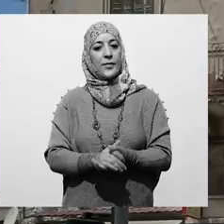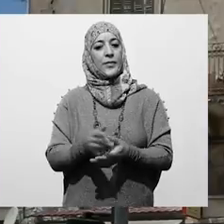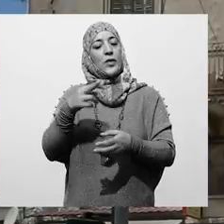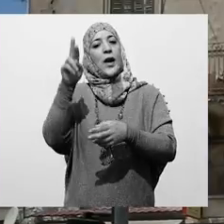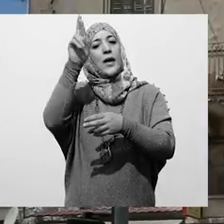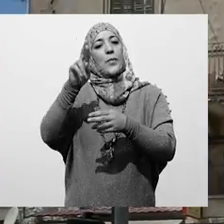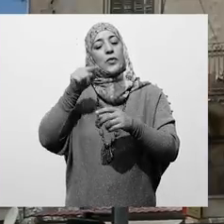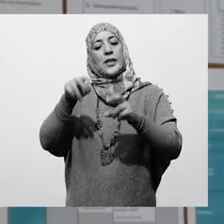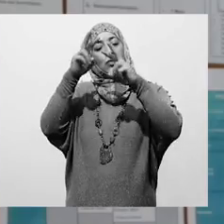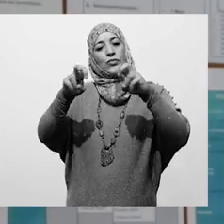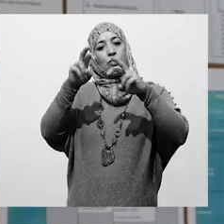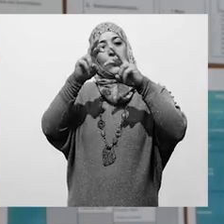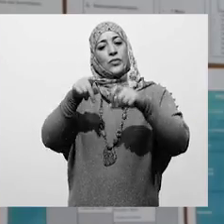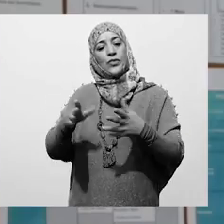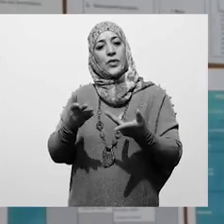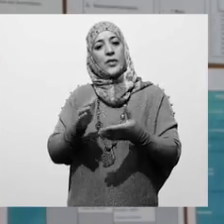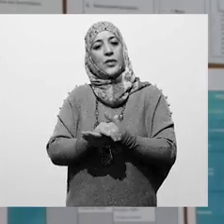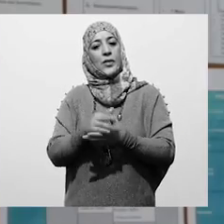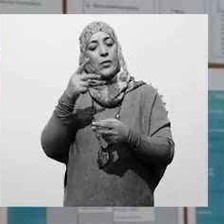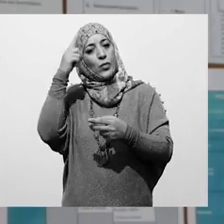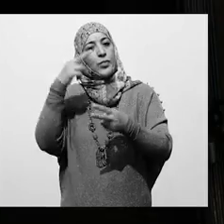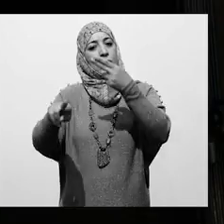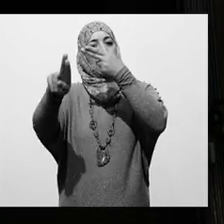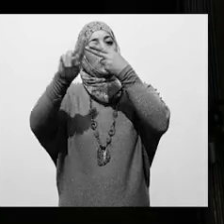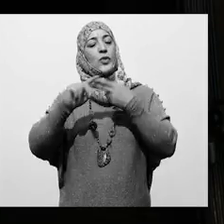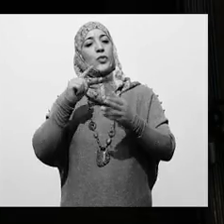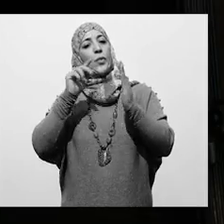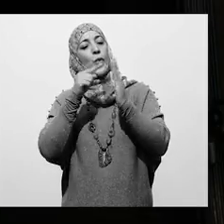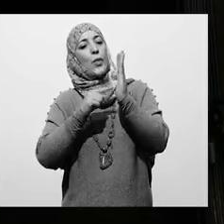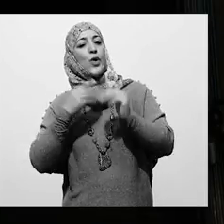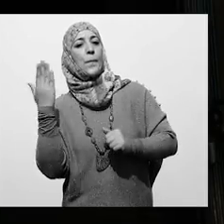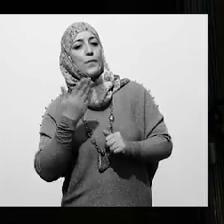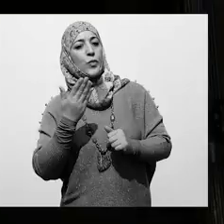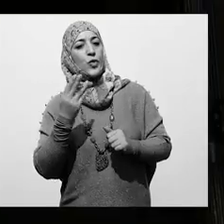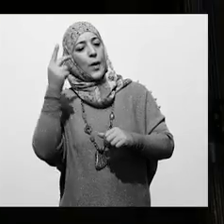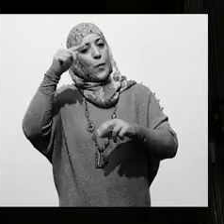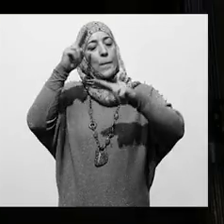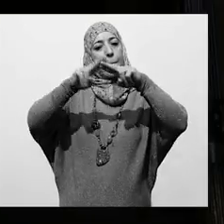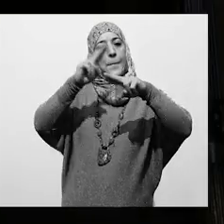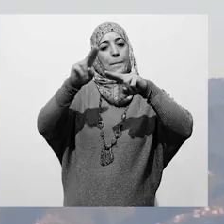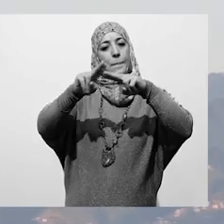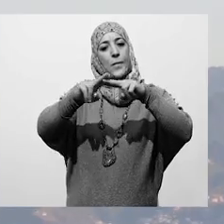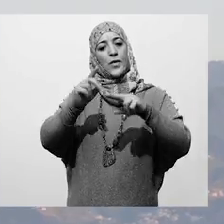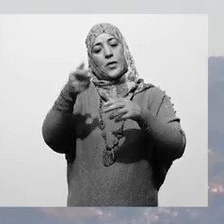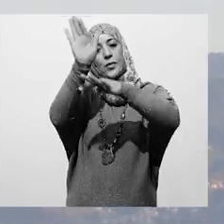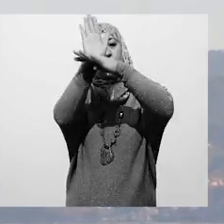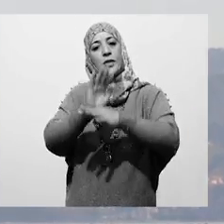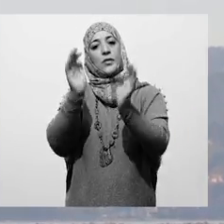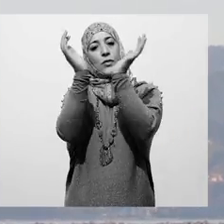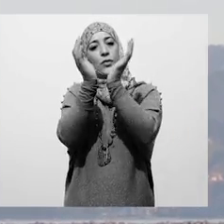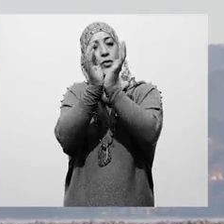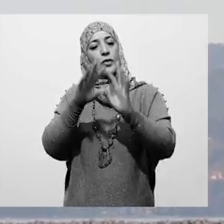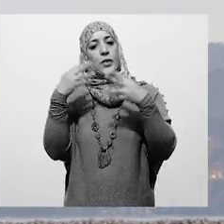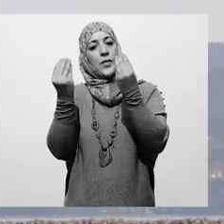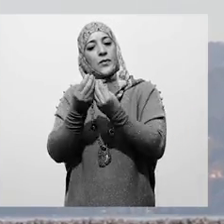Le rapport de cette recherche-là viendra pour répondre aux besoins d'amélioration de notre